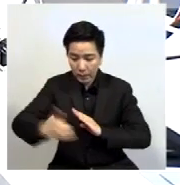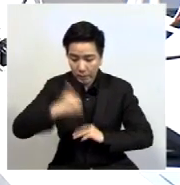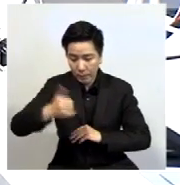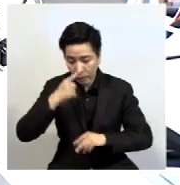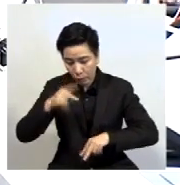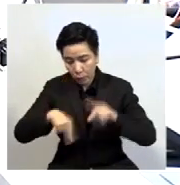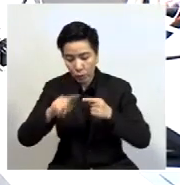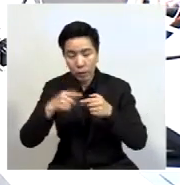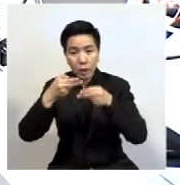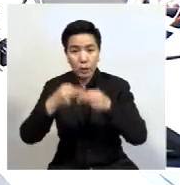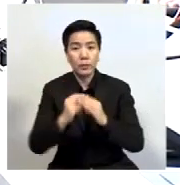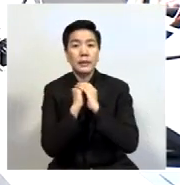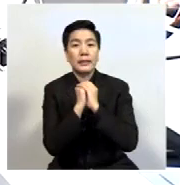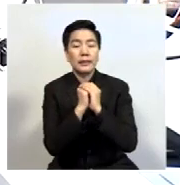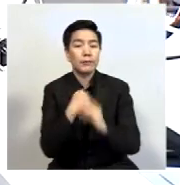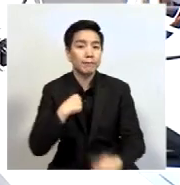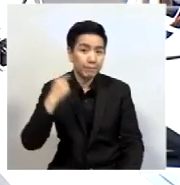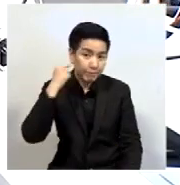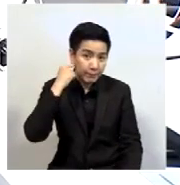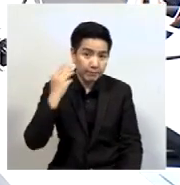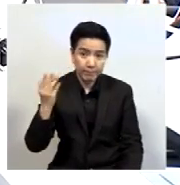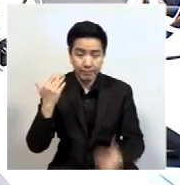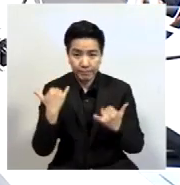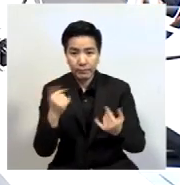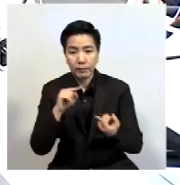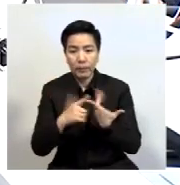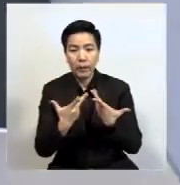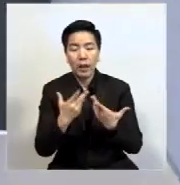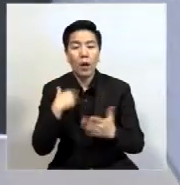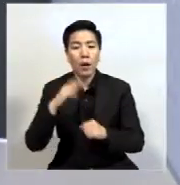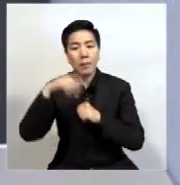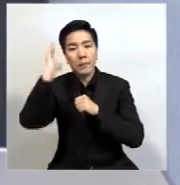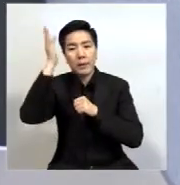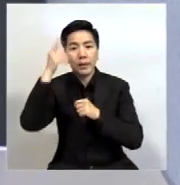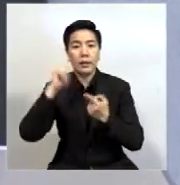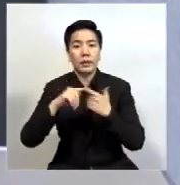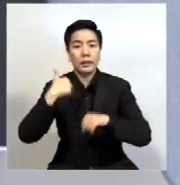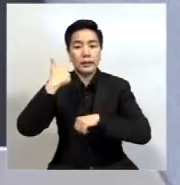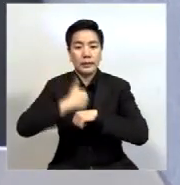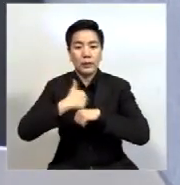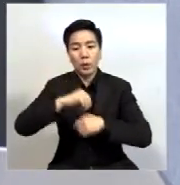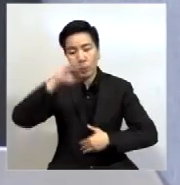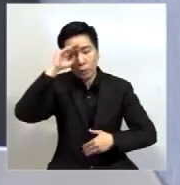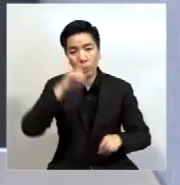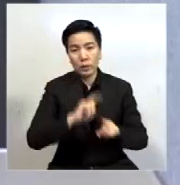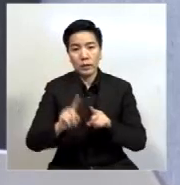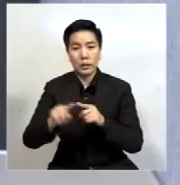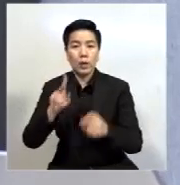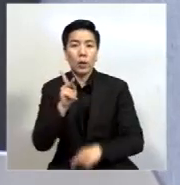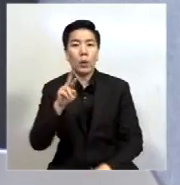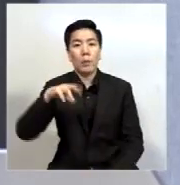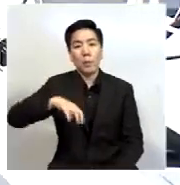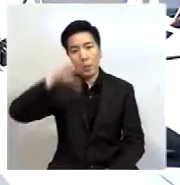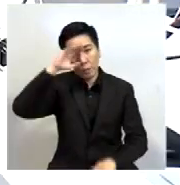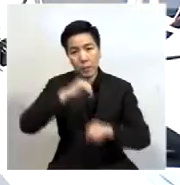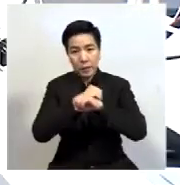างโดยเฉพาะจากประเทศจีนฟังอีกประเด็นหนึ่งนะคะจากทั้งโฆษกรวมถึงทางผู้อำนวยการกองโรคติดต่อทั่วไปกรมควบคุมโร